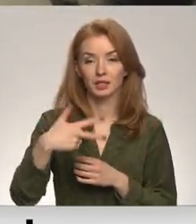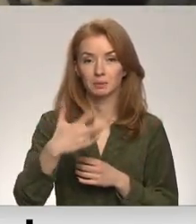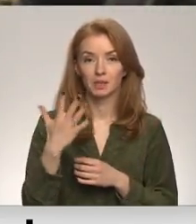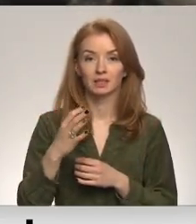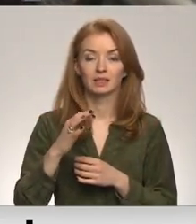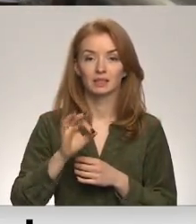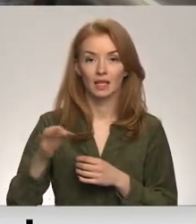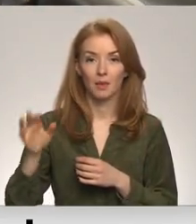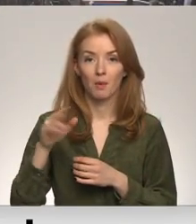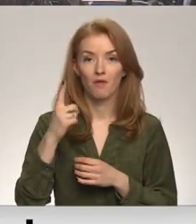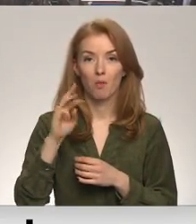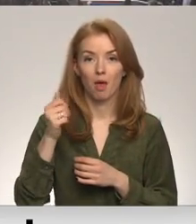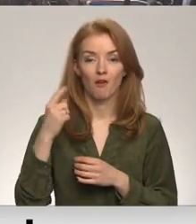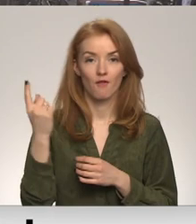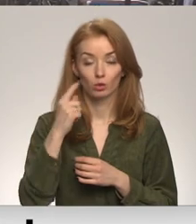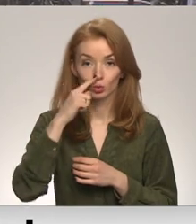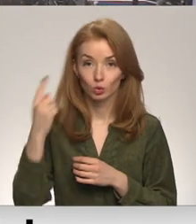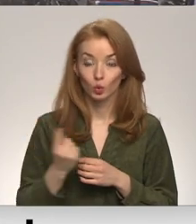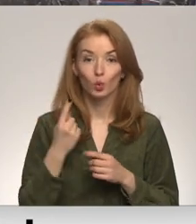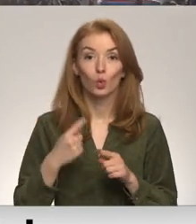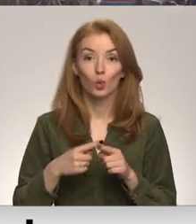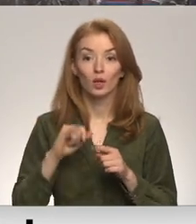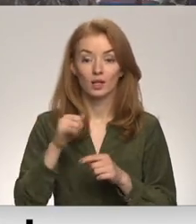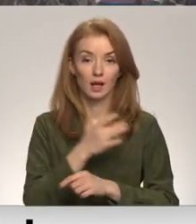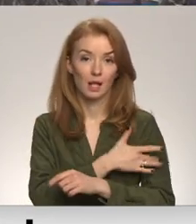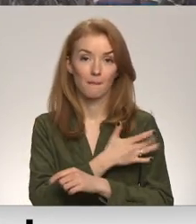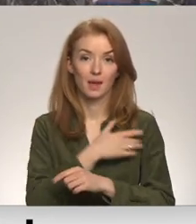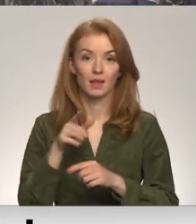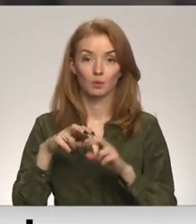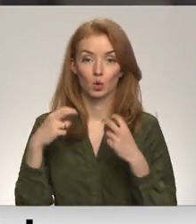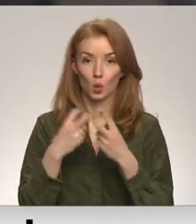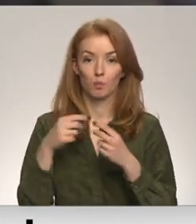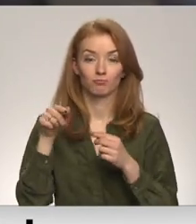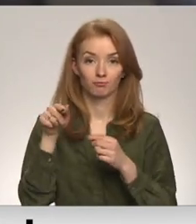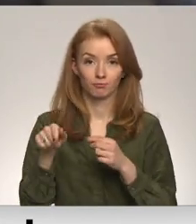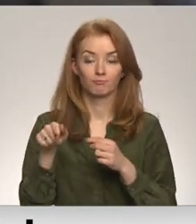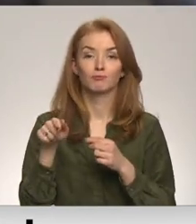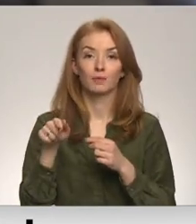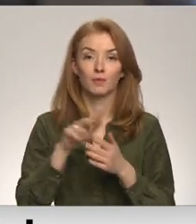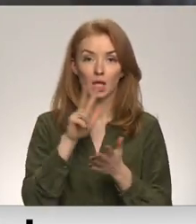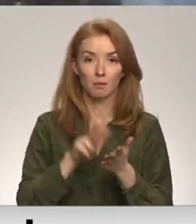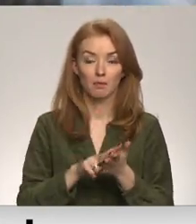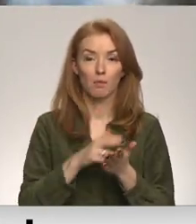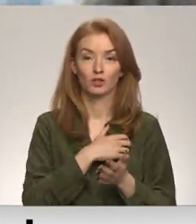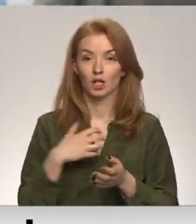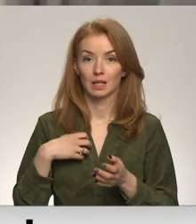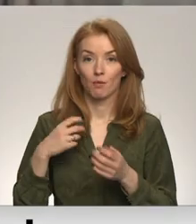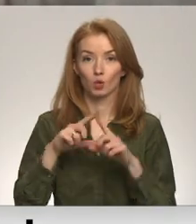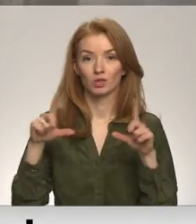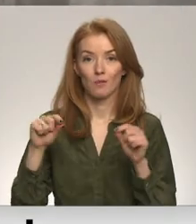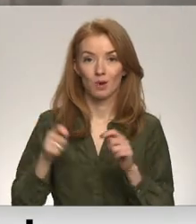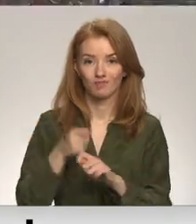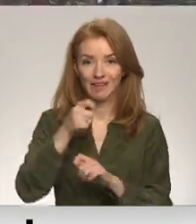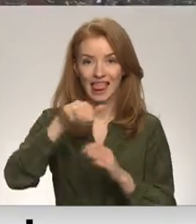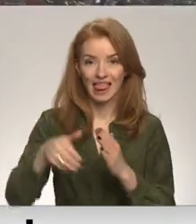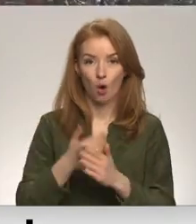75,35 € par megavatstundu. Ja sabiedriskā pakalpojuma regulēšanas komisija apstiprinās pašvaldības uzņēmumu iesniegto jauno